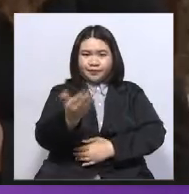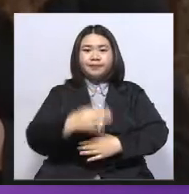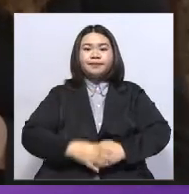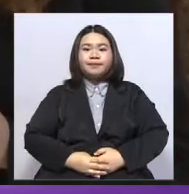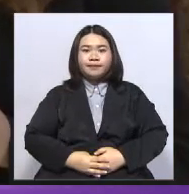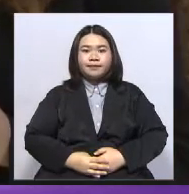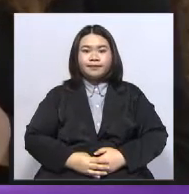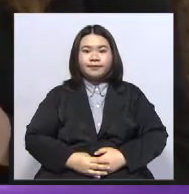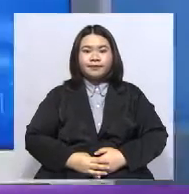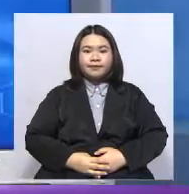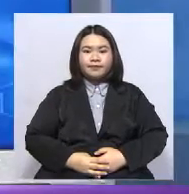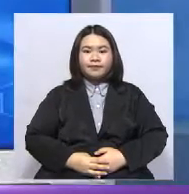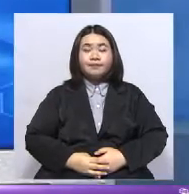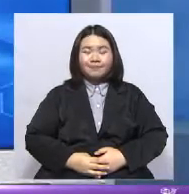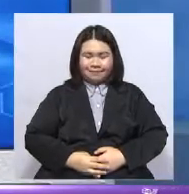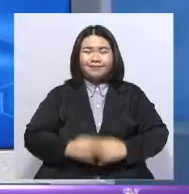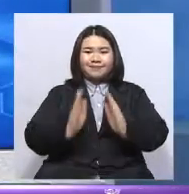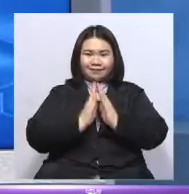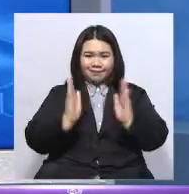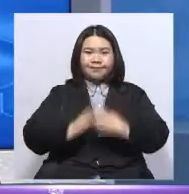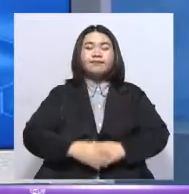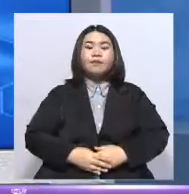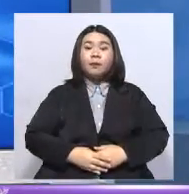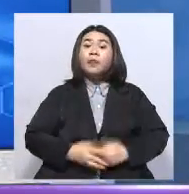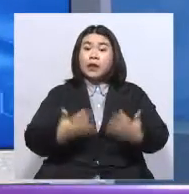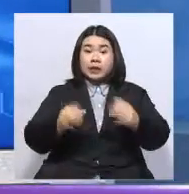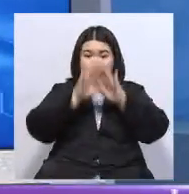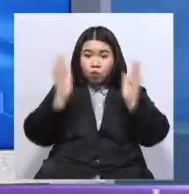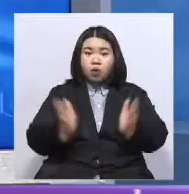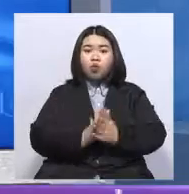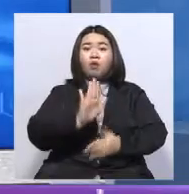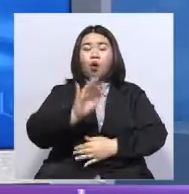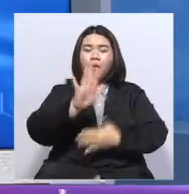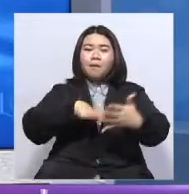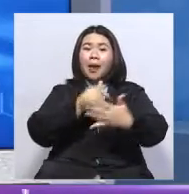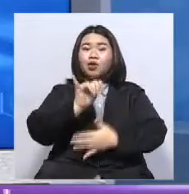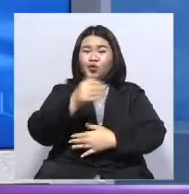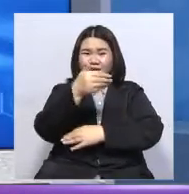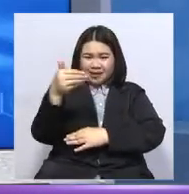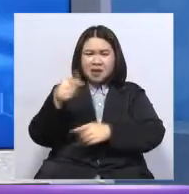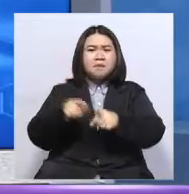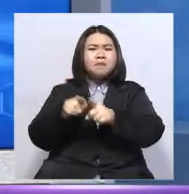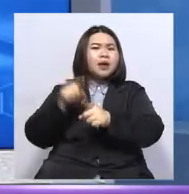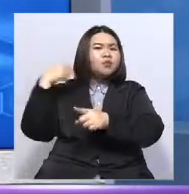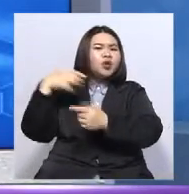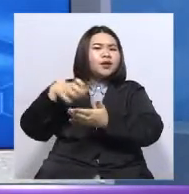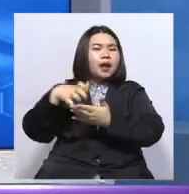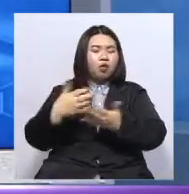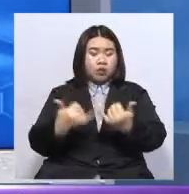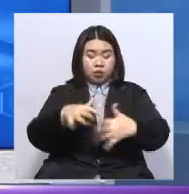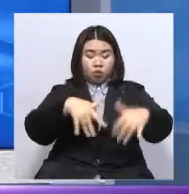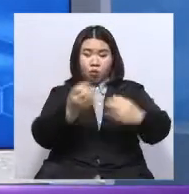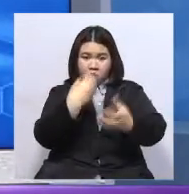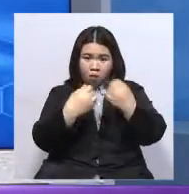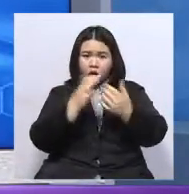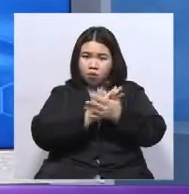านุค่ะ ขอบคุณคุณจิตนานะครับนั่นเป็นภาพใหญ่ของยุทธศาสตร์ชาติอย่างที่คุณจิตนาพูดนะครับหลังจากที่รับฟังความคิดเห็